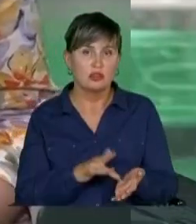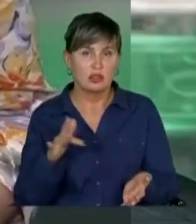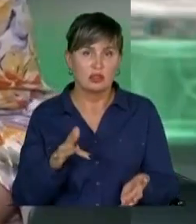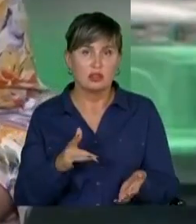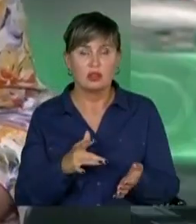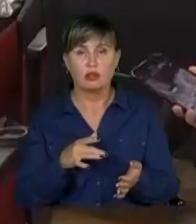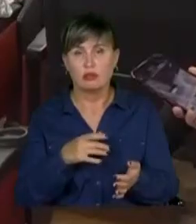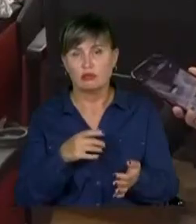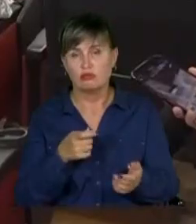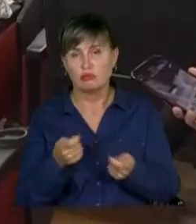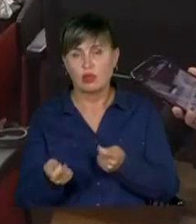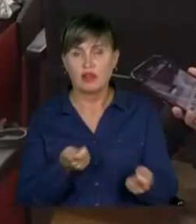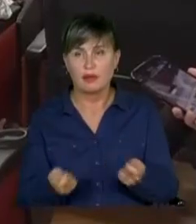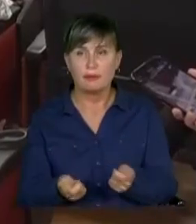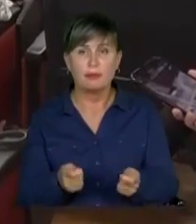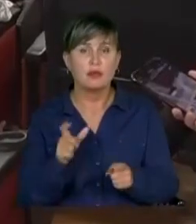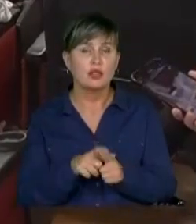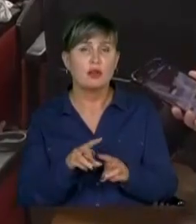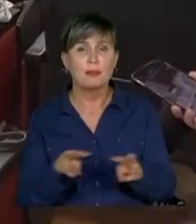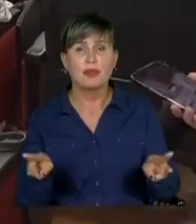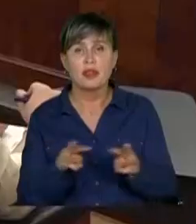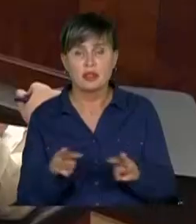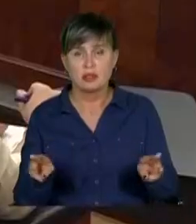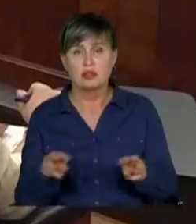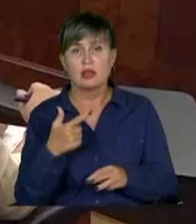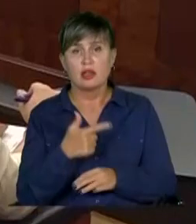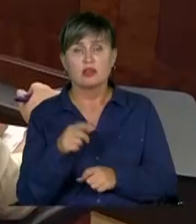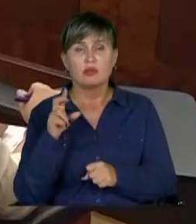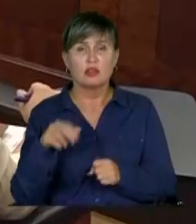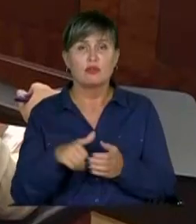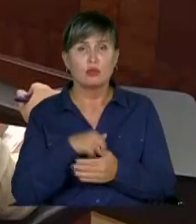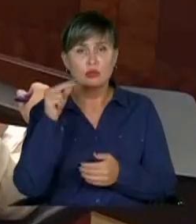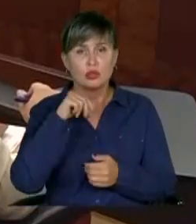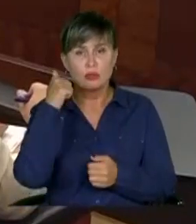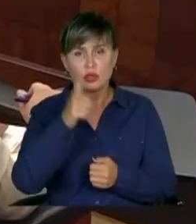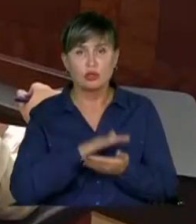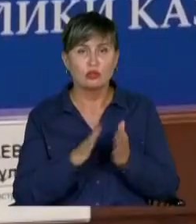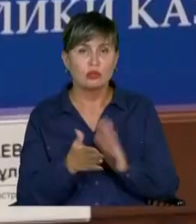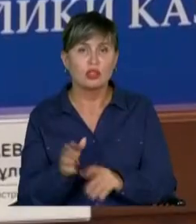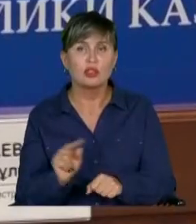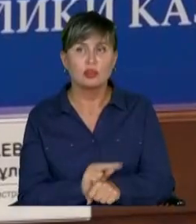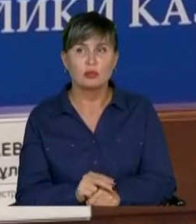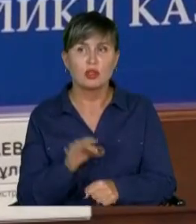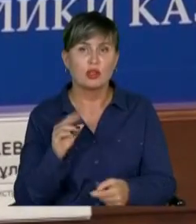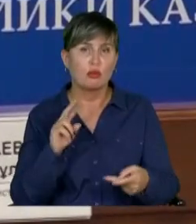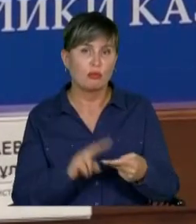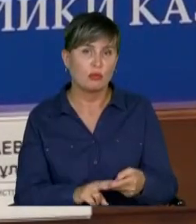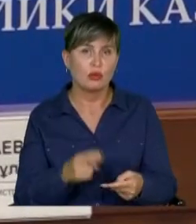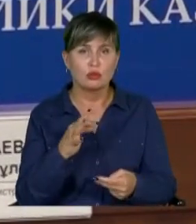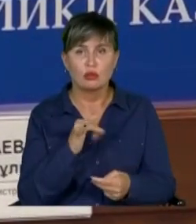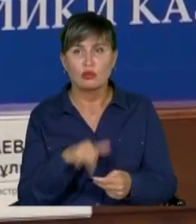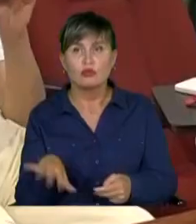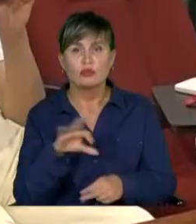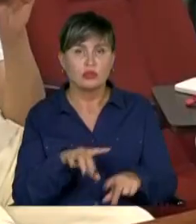оперативного управления. По словам министра просвещения Ганиби Исимбаева, в новом учебном году ситуацию исправит и подключит к ЦОУ все